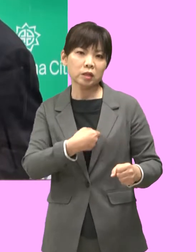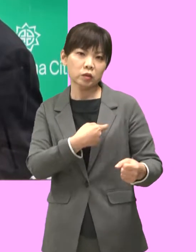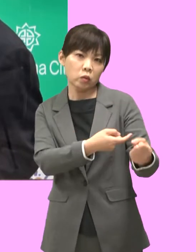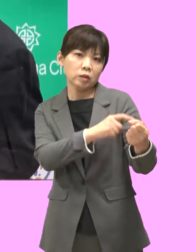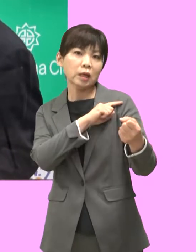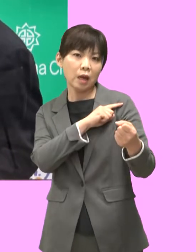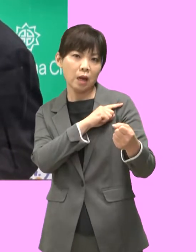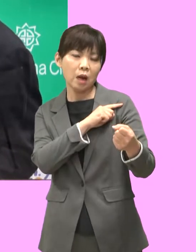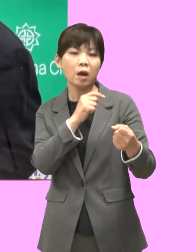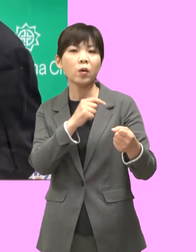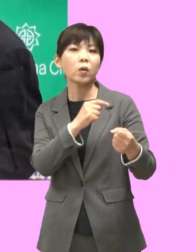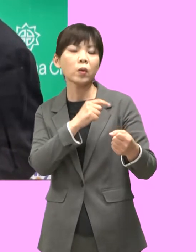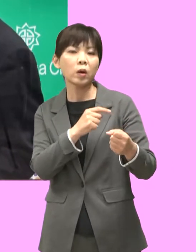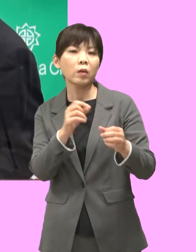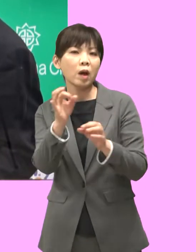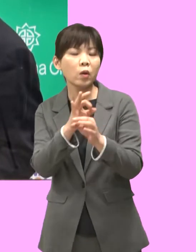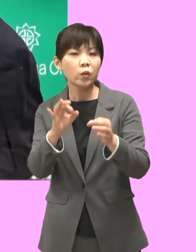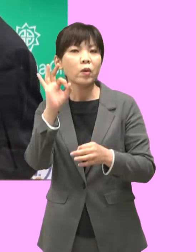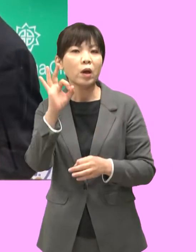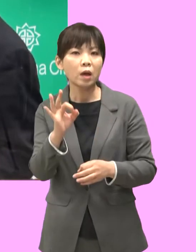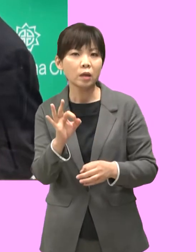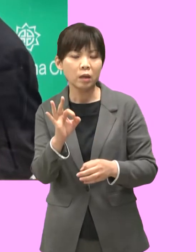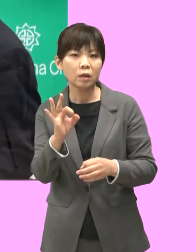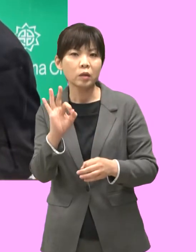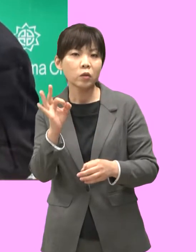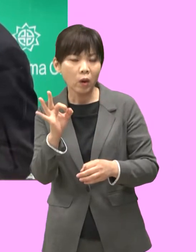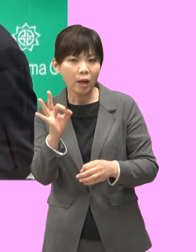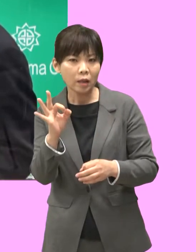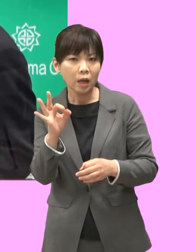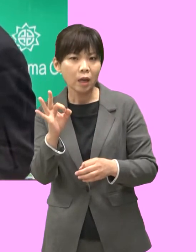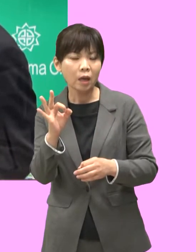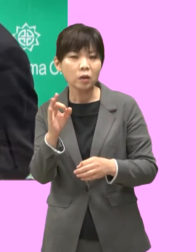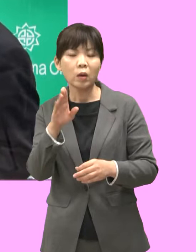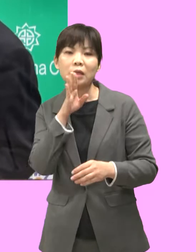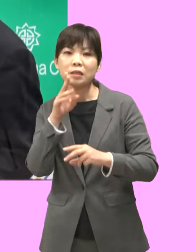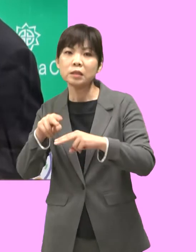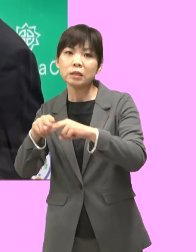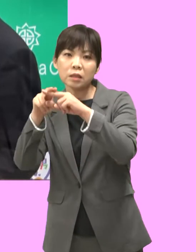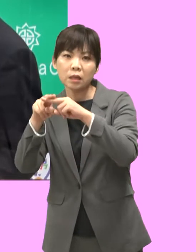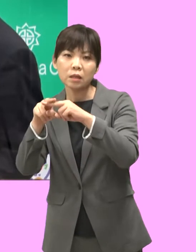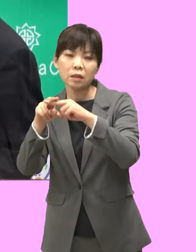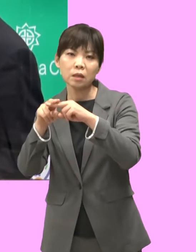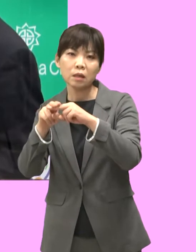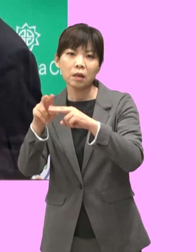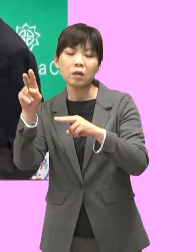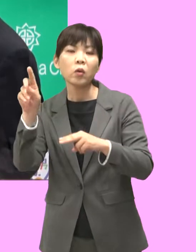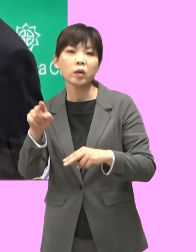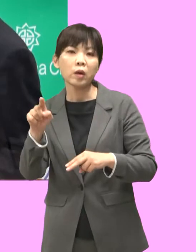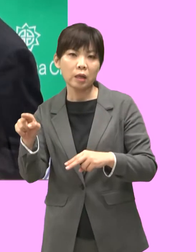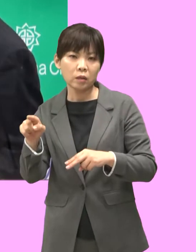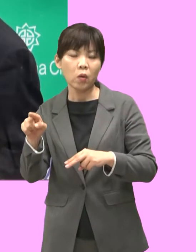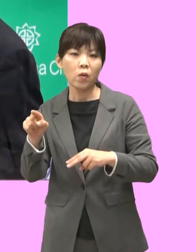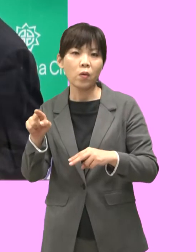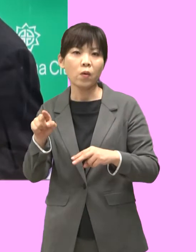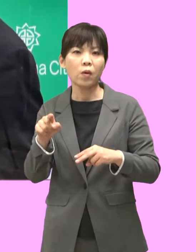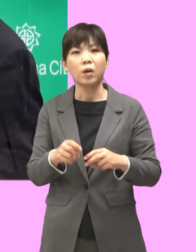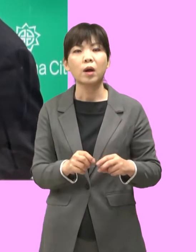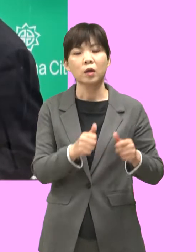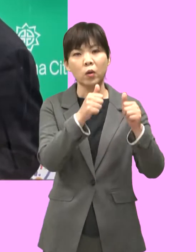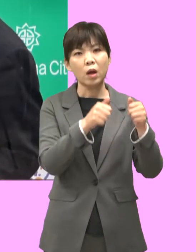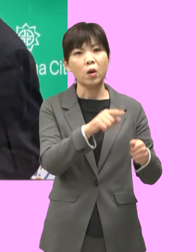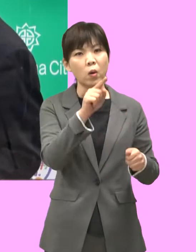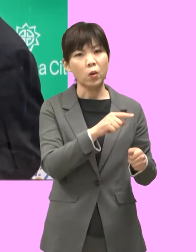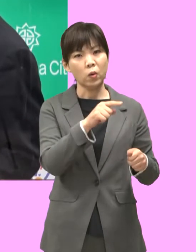ば運営力とか資金力とか実績などを持つ方、それから法人格を有する単体の事業